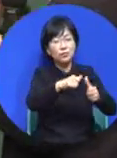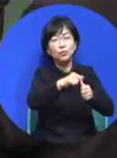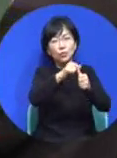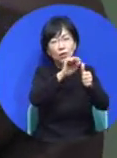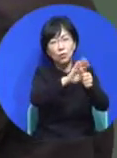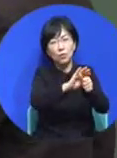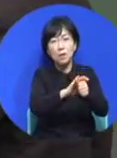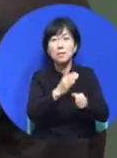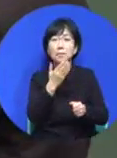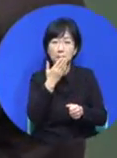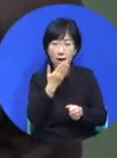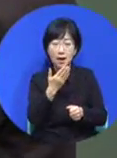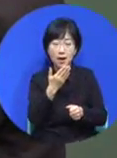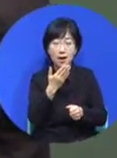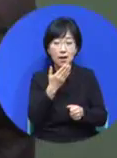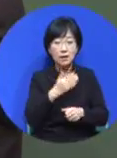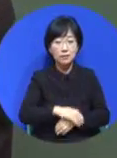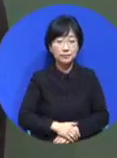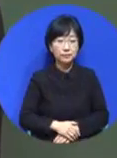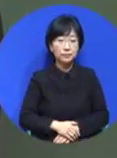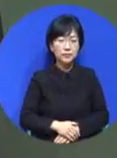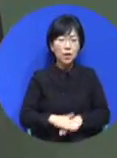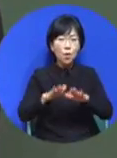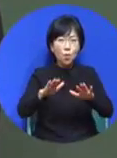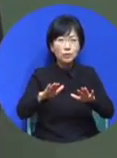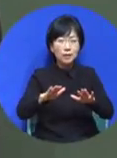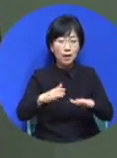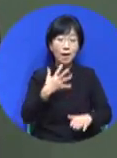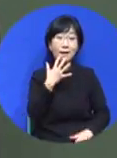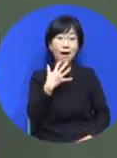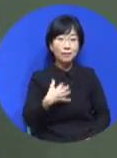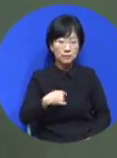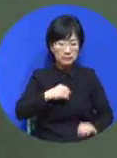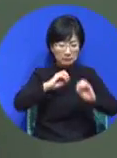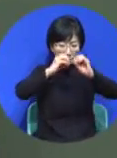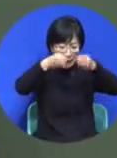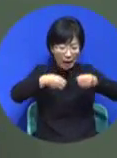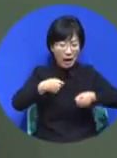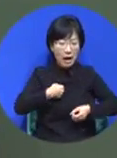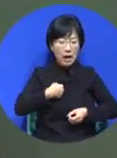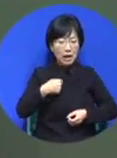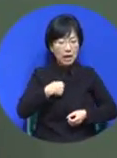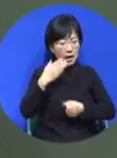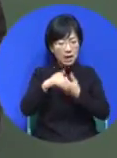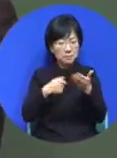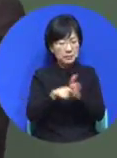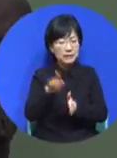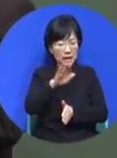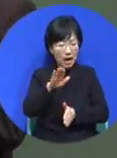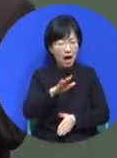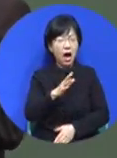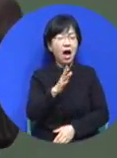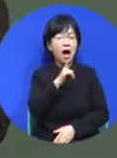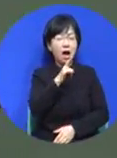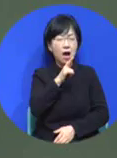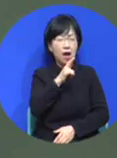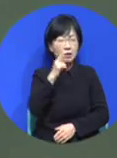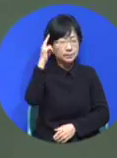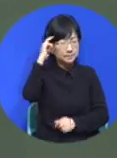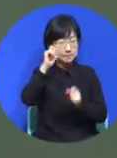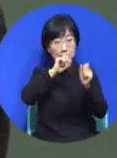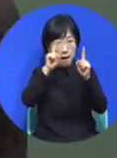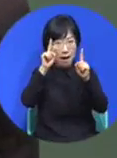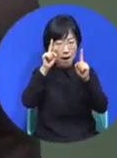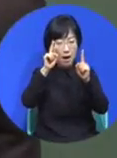eyes in order to save the world. 아브라함이 깨닫기만 했는데. Abraham just simply realized. 동서남북을 바라보라. So if you look in